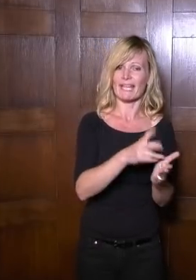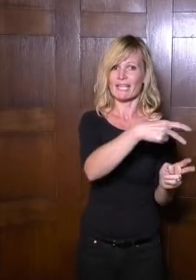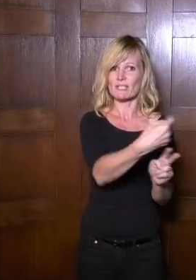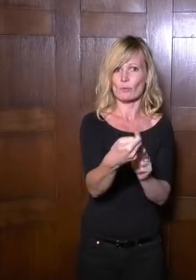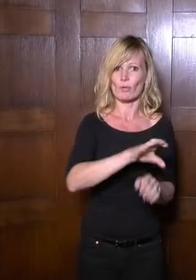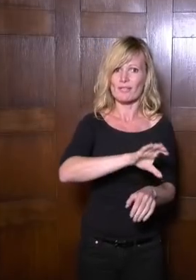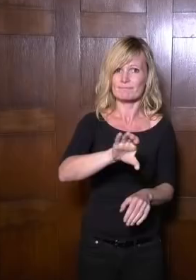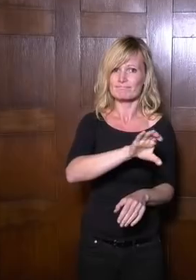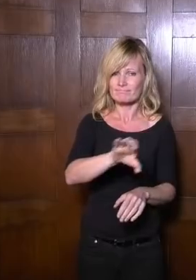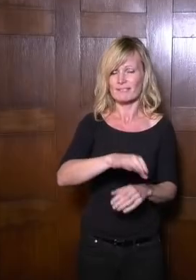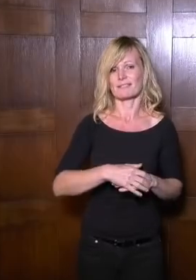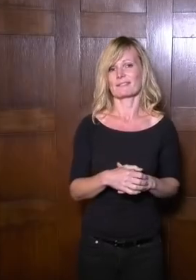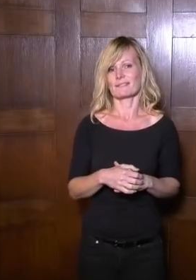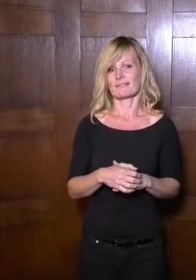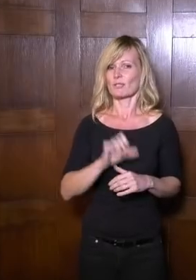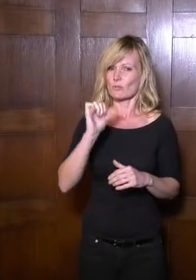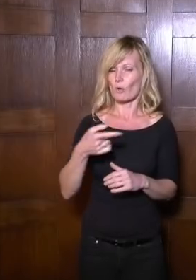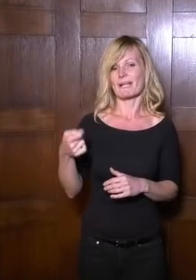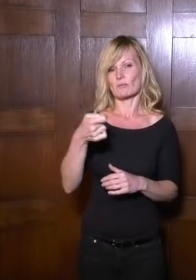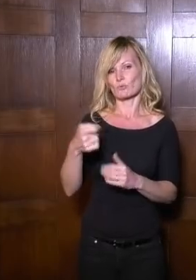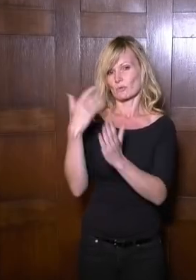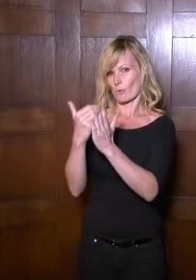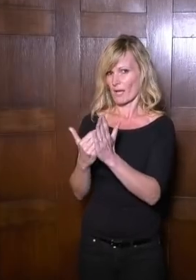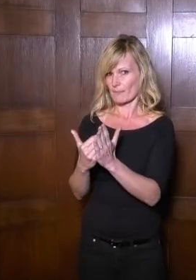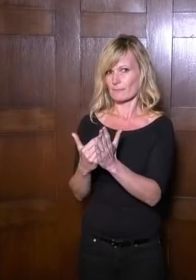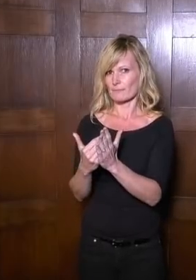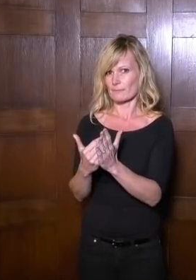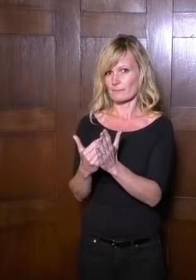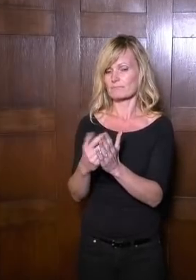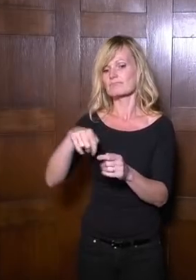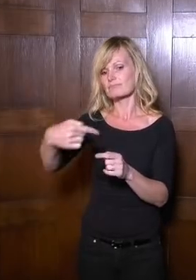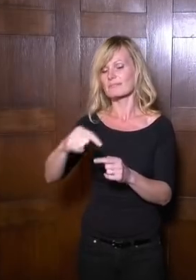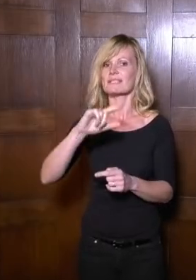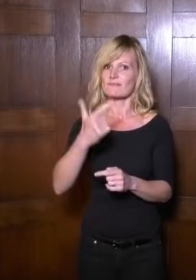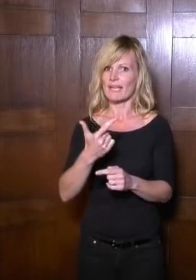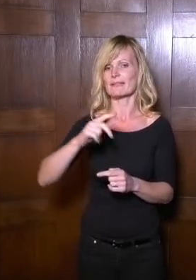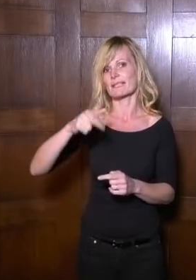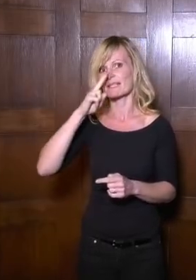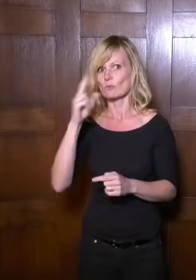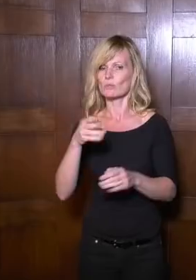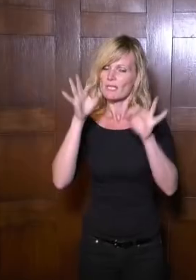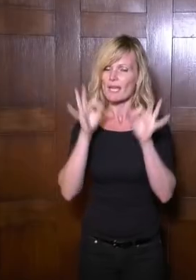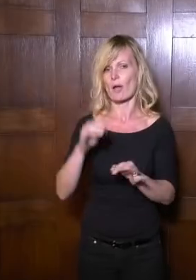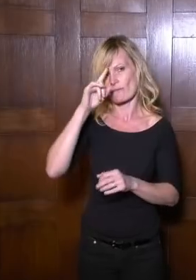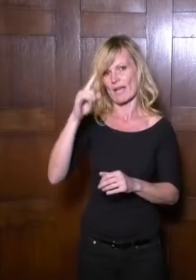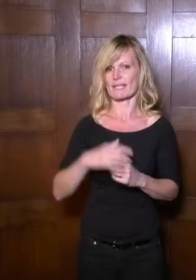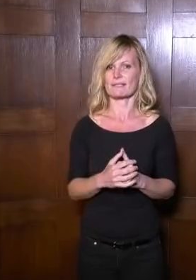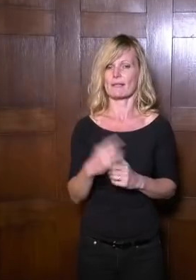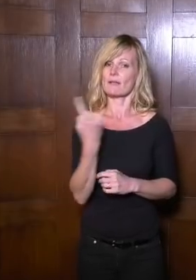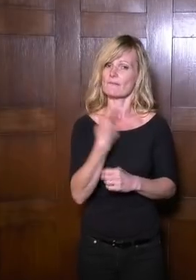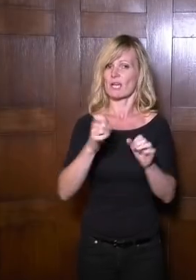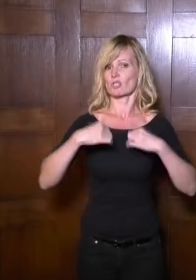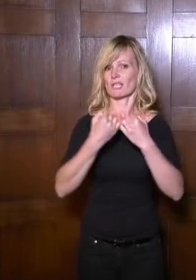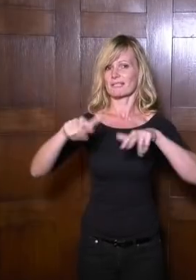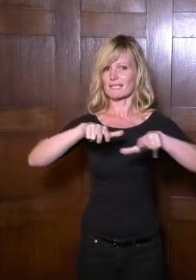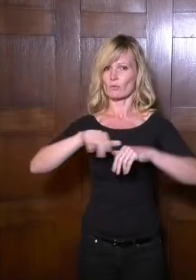rückzuerstatten. Es geht noch einmal um ein Zuschussprogramm möglicherweise. Das werden wir am 2. und 3. ziemlich genau wissen. Wir werden als Staatsregierung